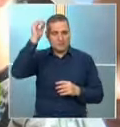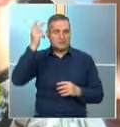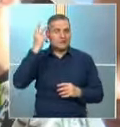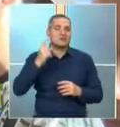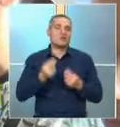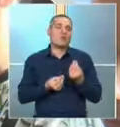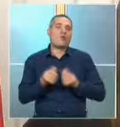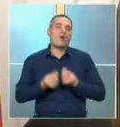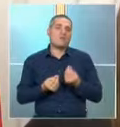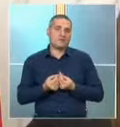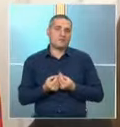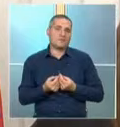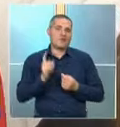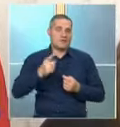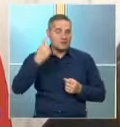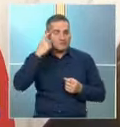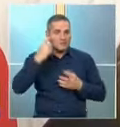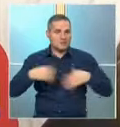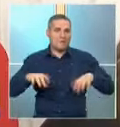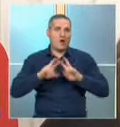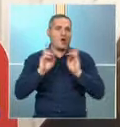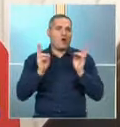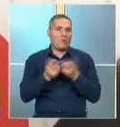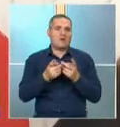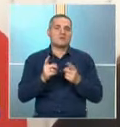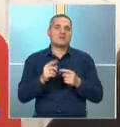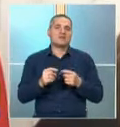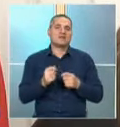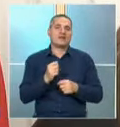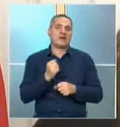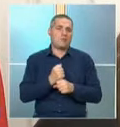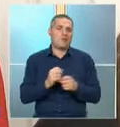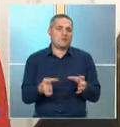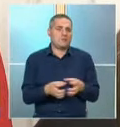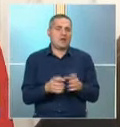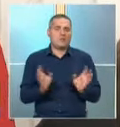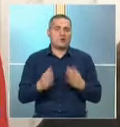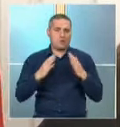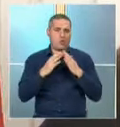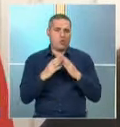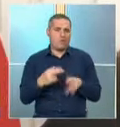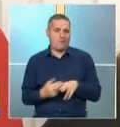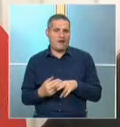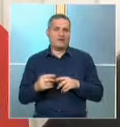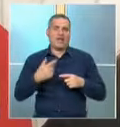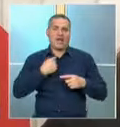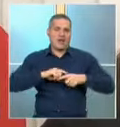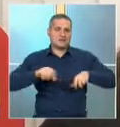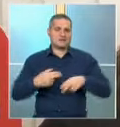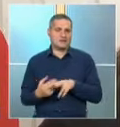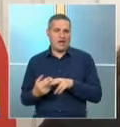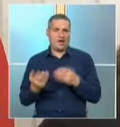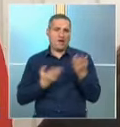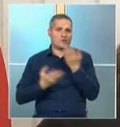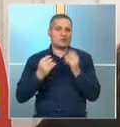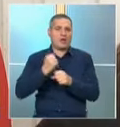че проблема трябва да мислим глобално и да действаме локално, да започнем първо от домовете си, от класните стаи, от училището,